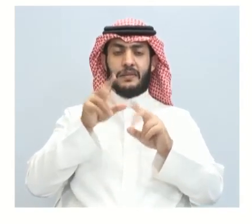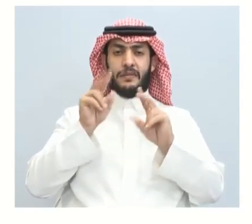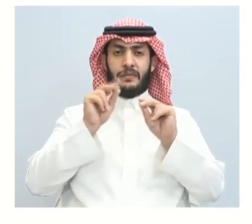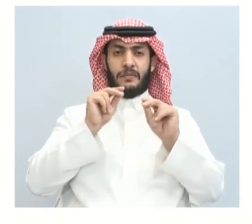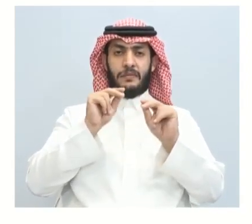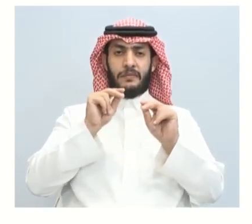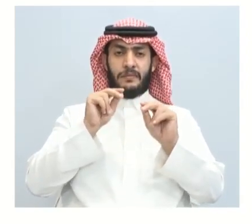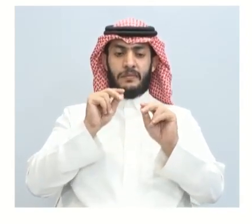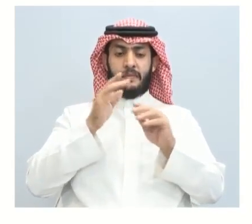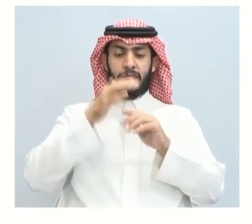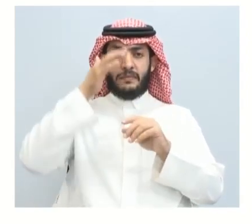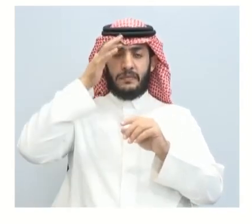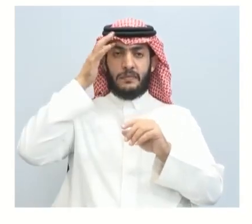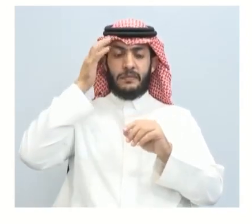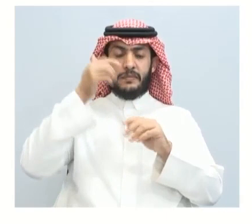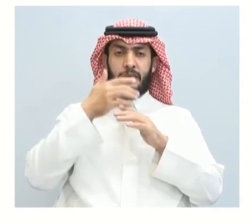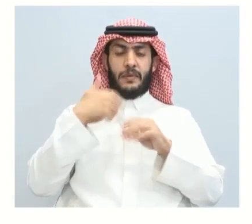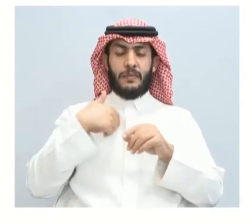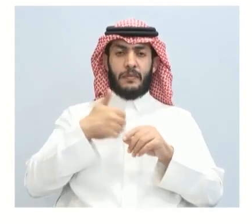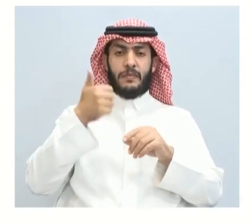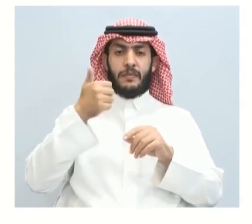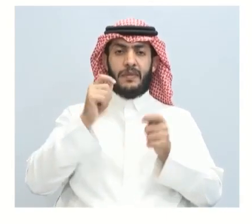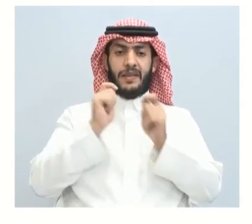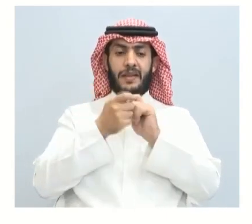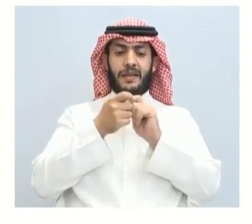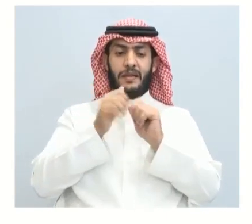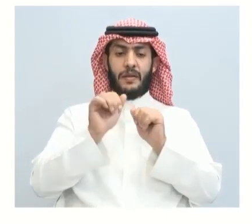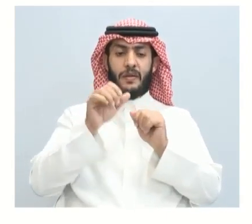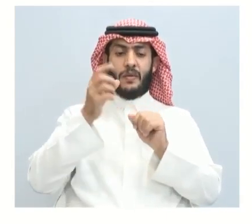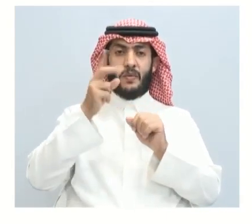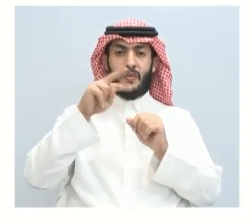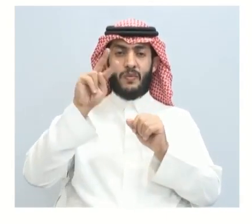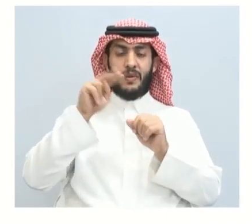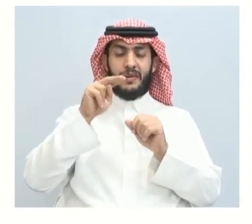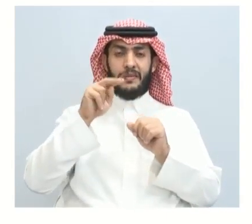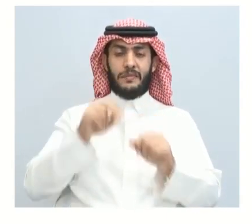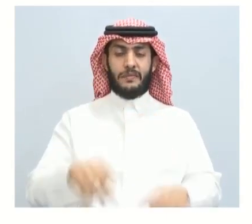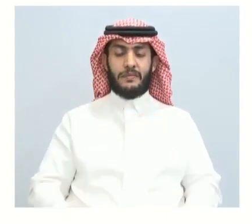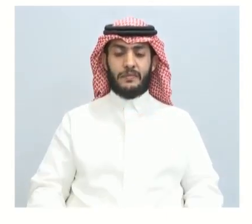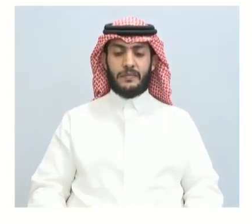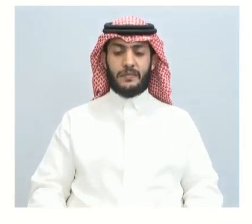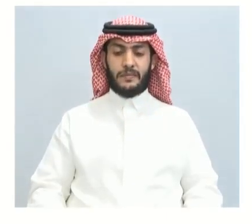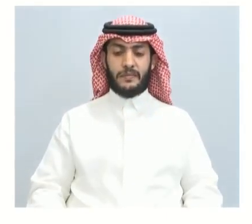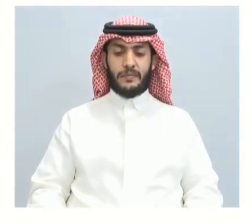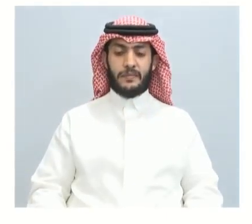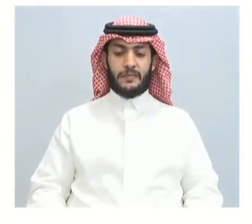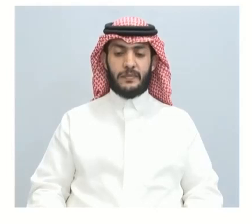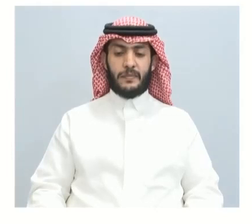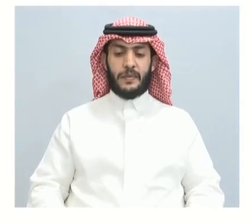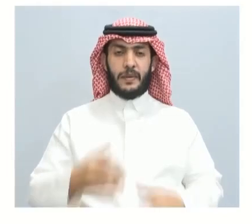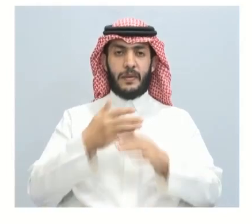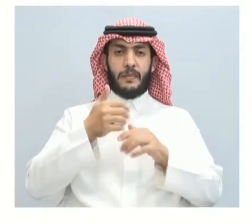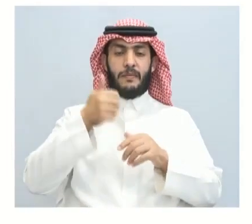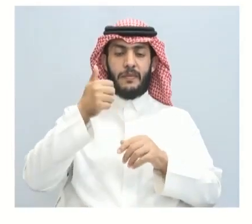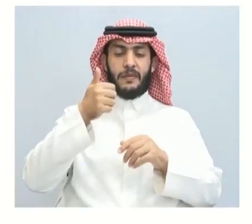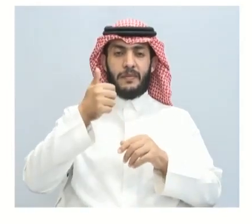حول محور اكس اذا كان بامكاننا تغيير اشاره الواي اذا كان بامكاننا تغيير اشاره الواي وسنحصل على